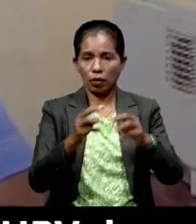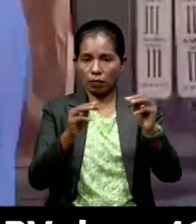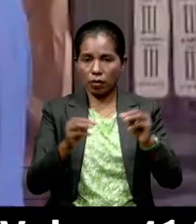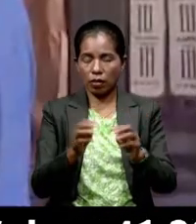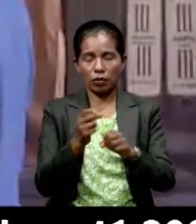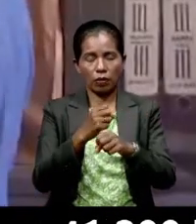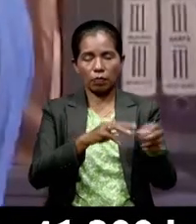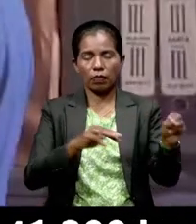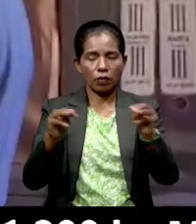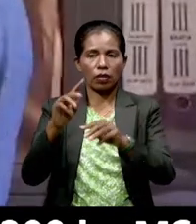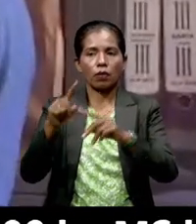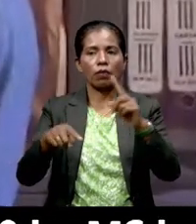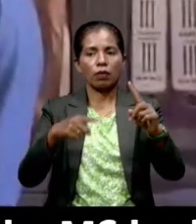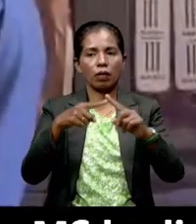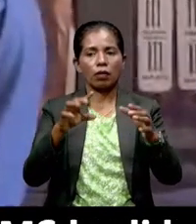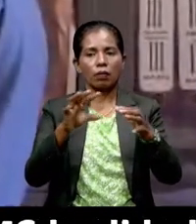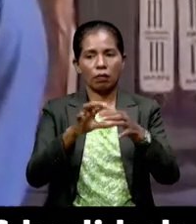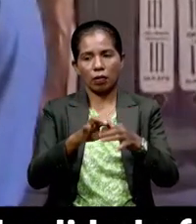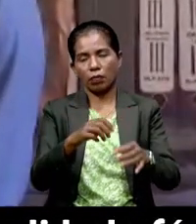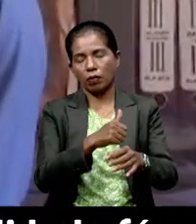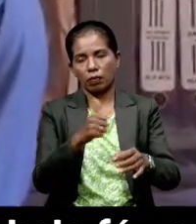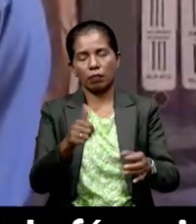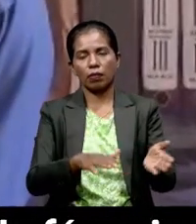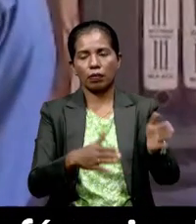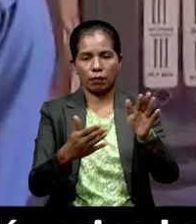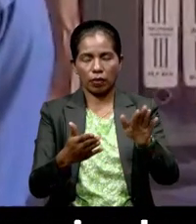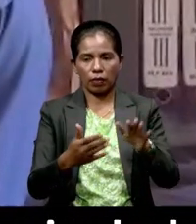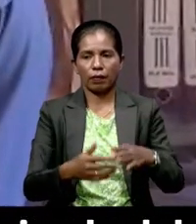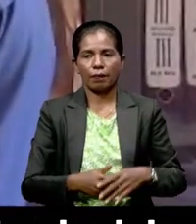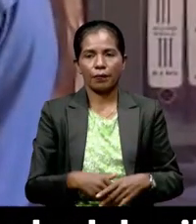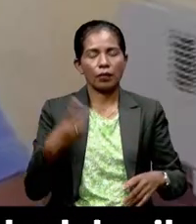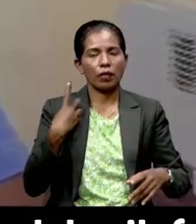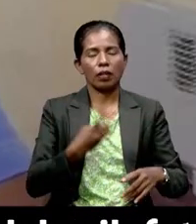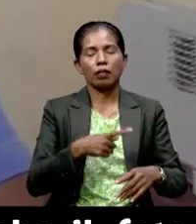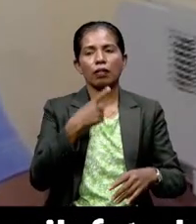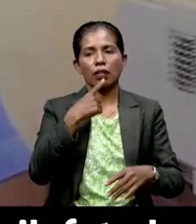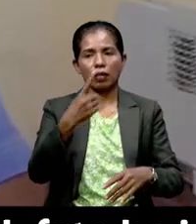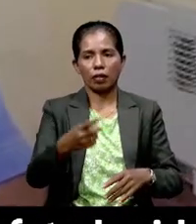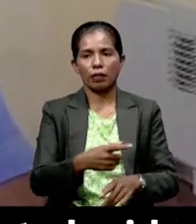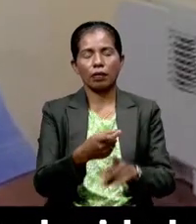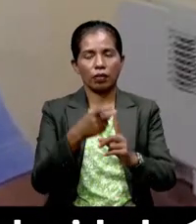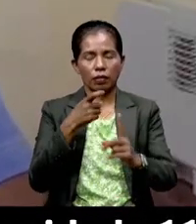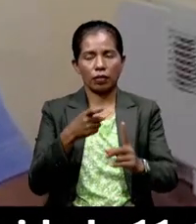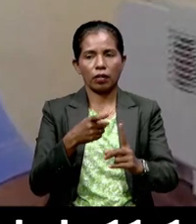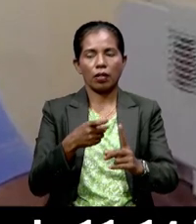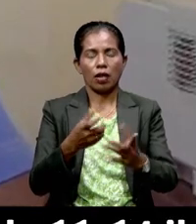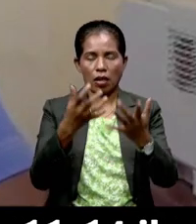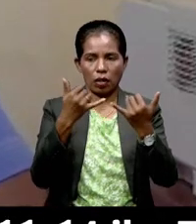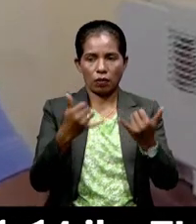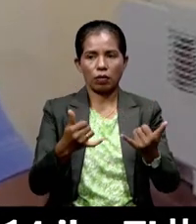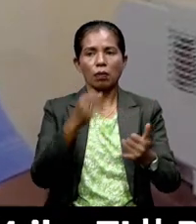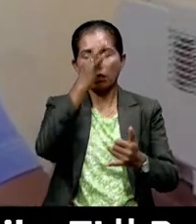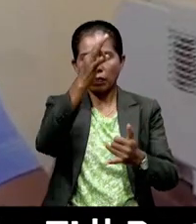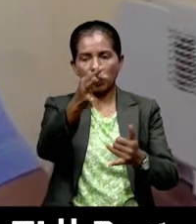hal movimento bahira membro ruma mate. Ita informe helakeran, a partir ir agora radau ba